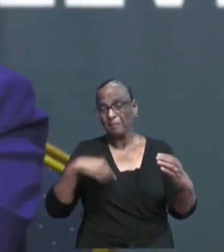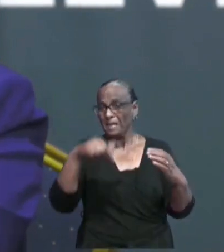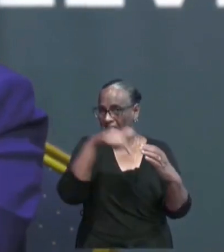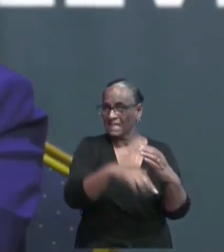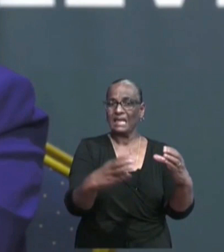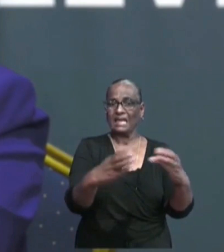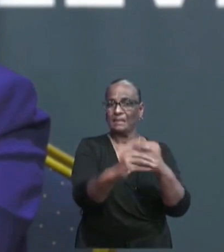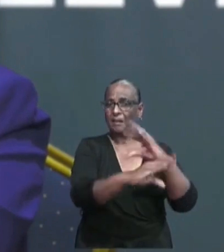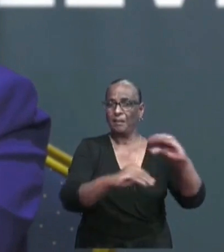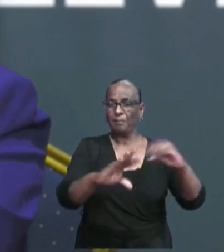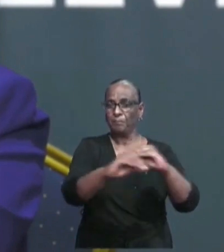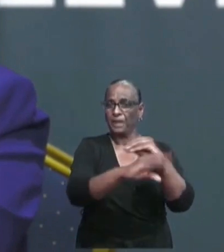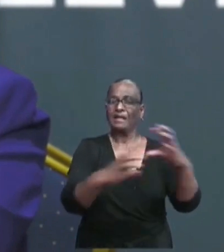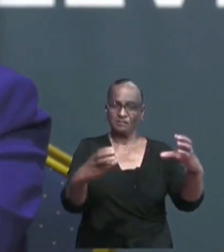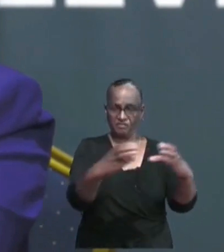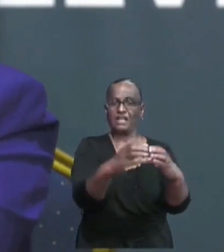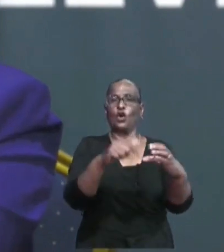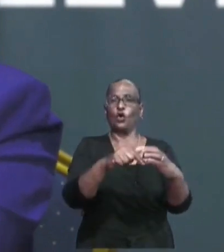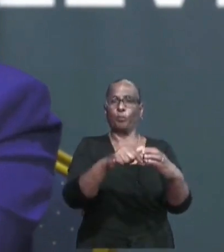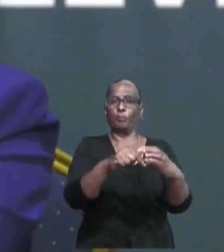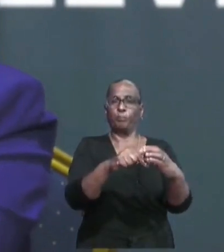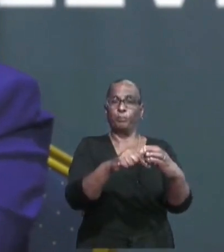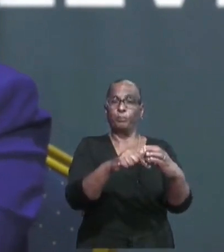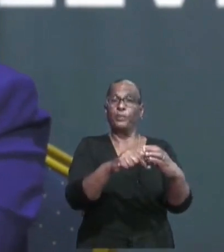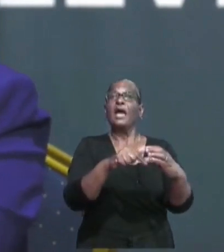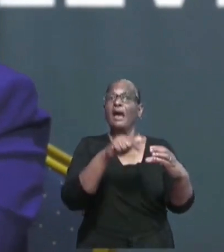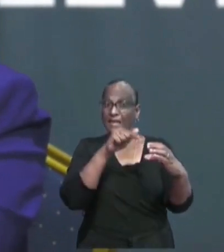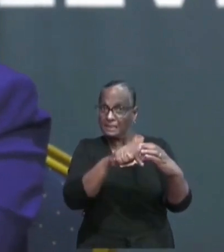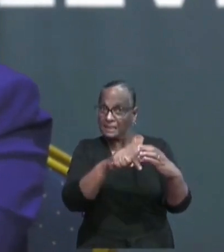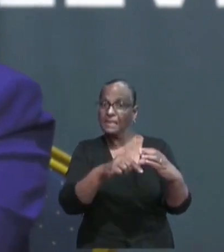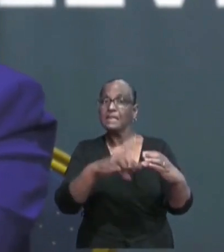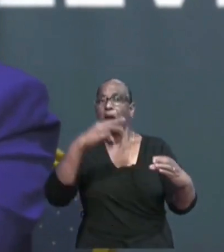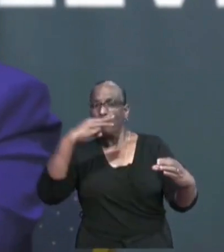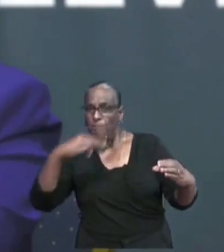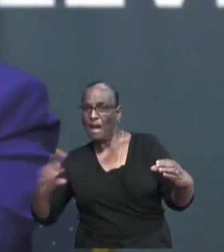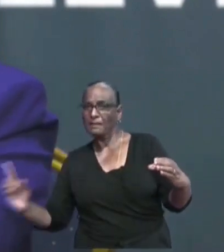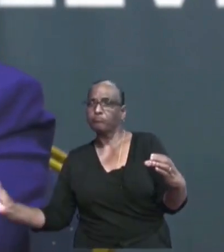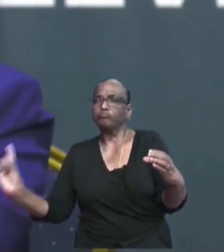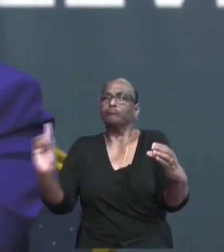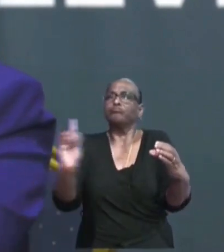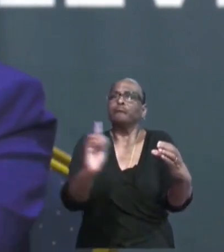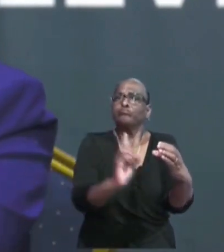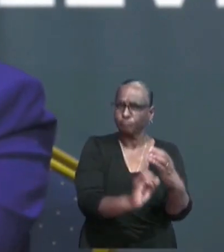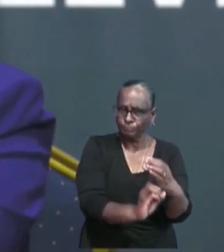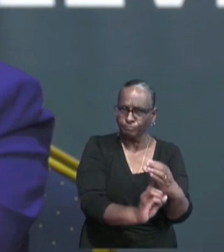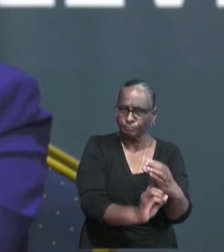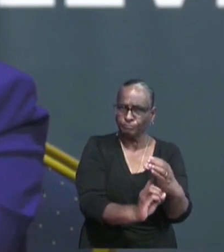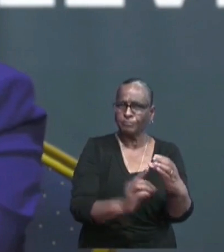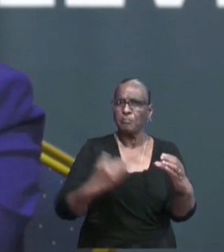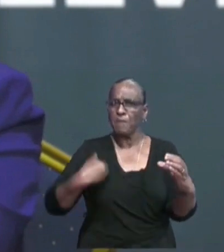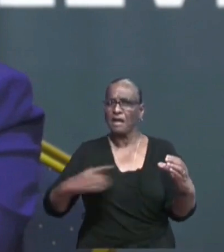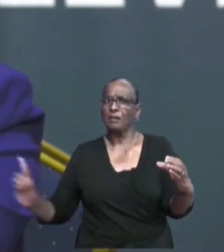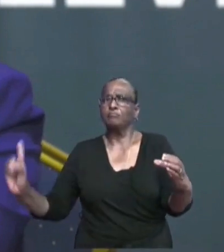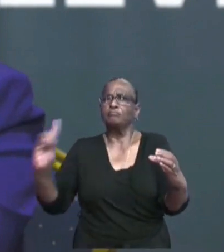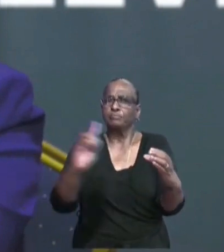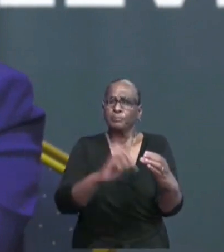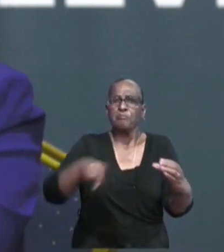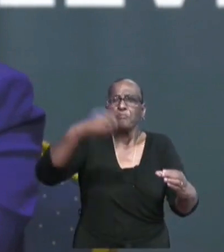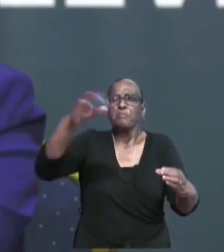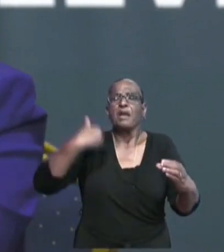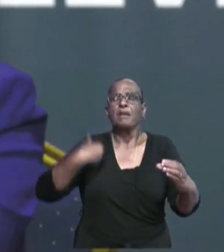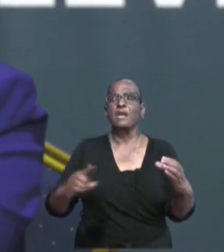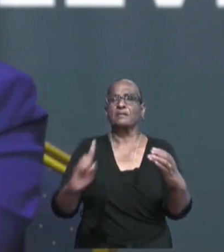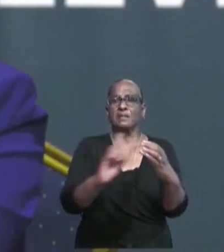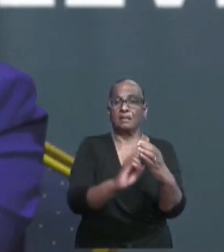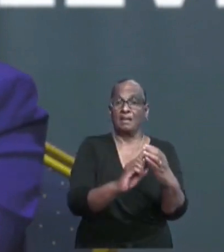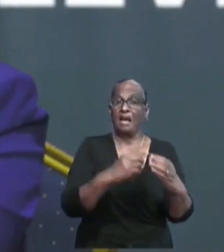worden die deel moeten zijn van dit team. En die worden dus dan maandag toegevoegd. En dan gaat het dan, als ik dus kijk naar alle vragen die zo worden